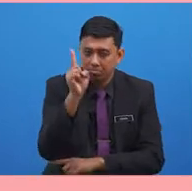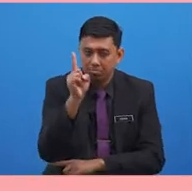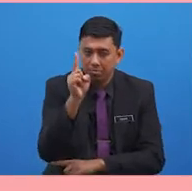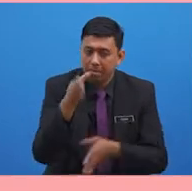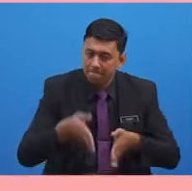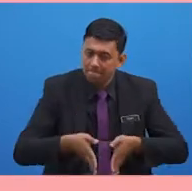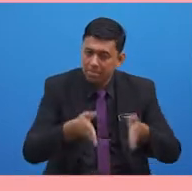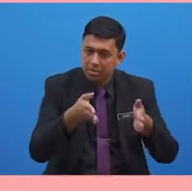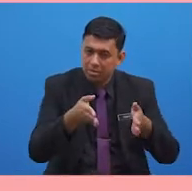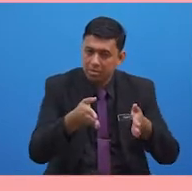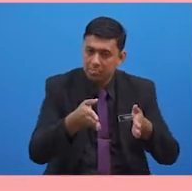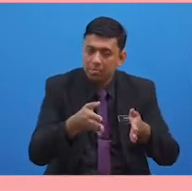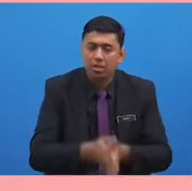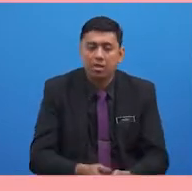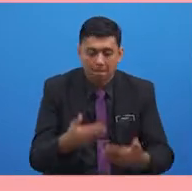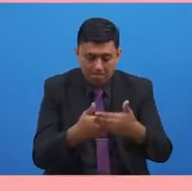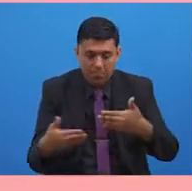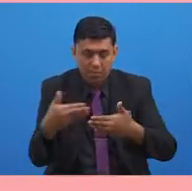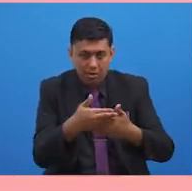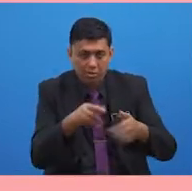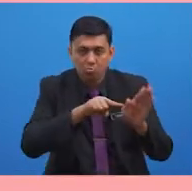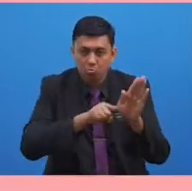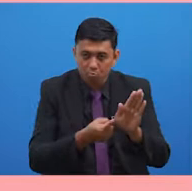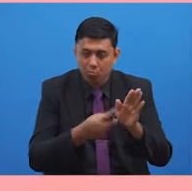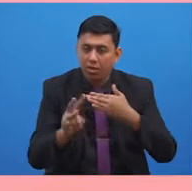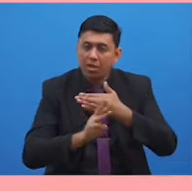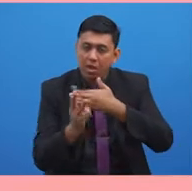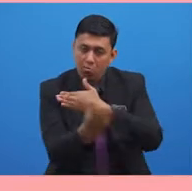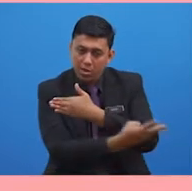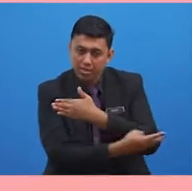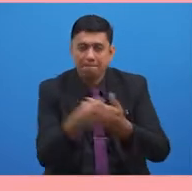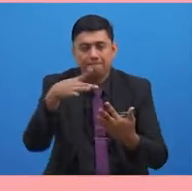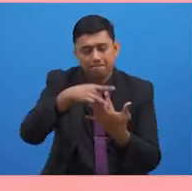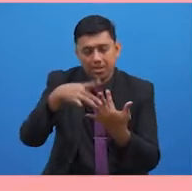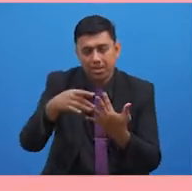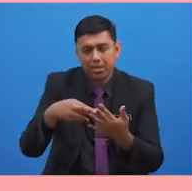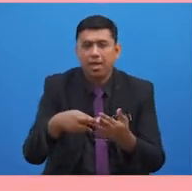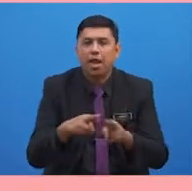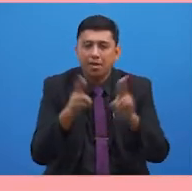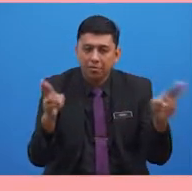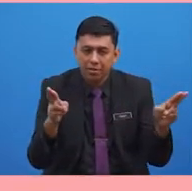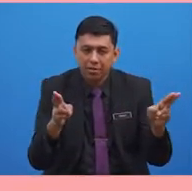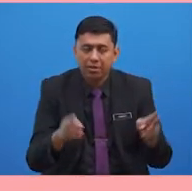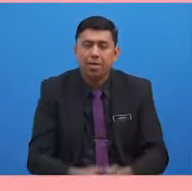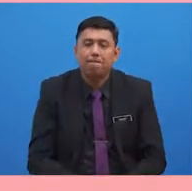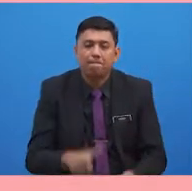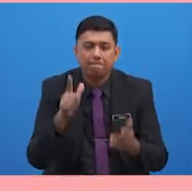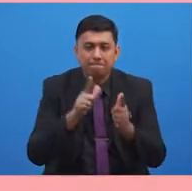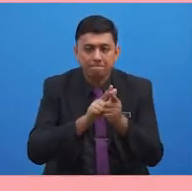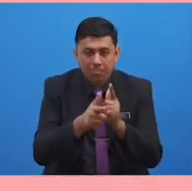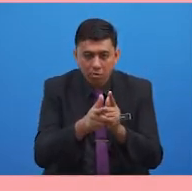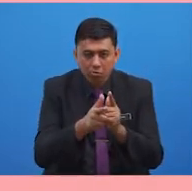1. Menjalankan persempadanan semula kawasan pilihan raya. 2.